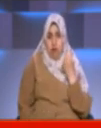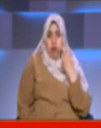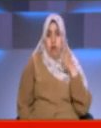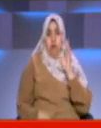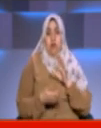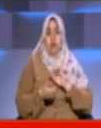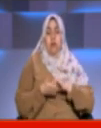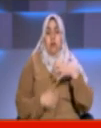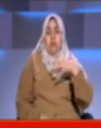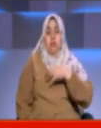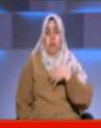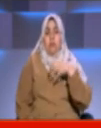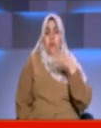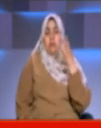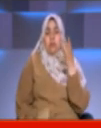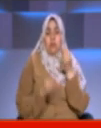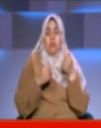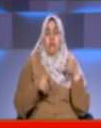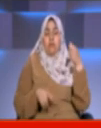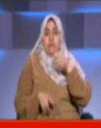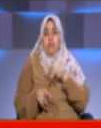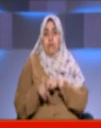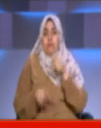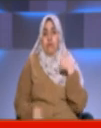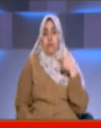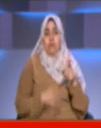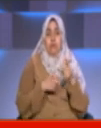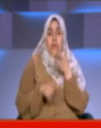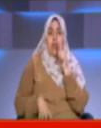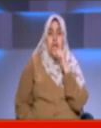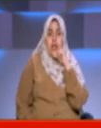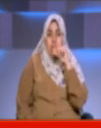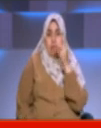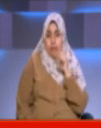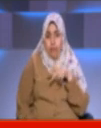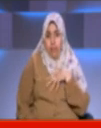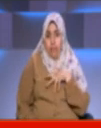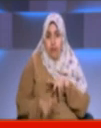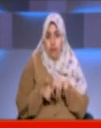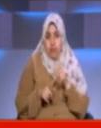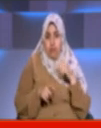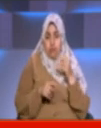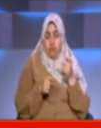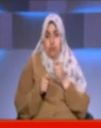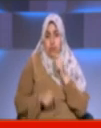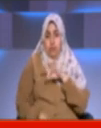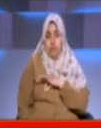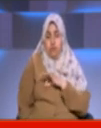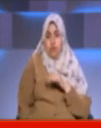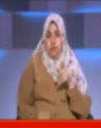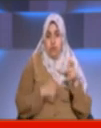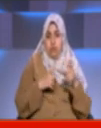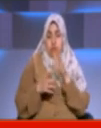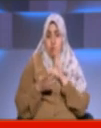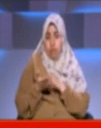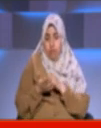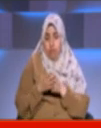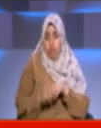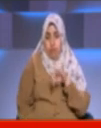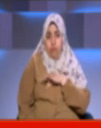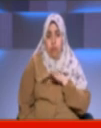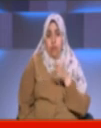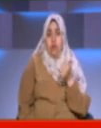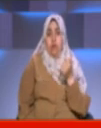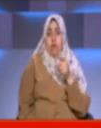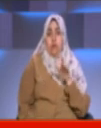أن تؤثر أكثر من استخدام السلاح تحديدا، أو الكلمة تؤثر أكثر من استخدام السلاح. هذا ما تلجأ إليه قناة الجزيرة